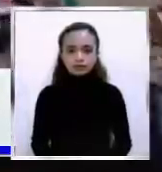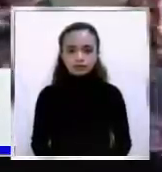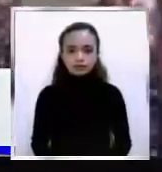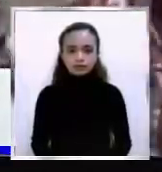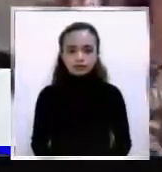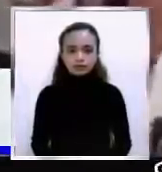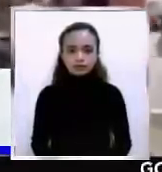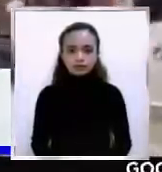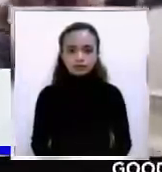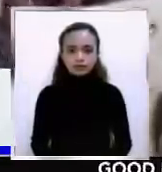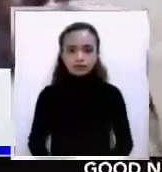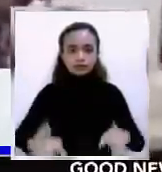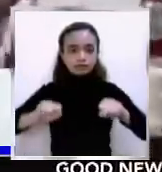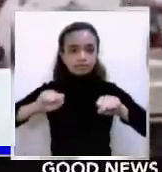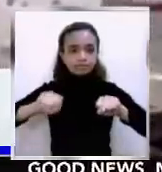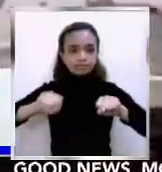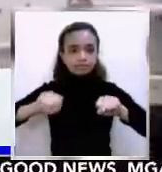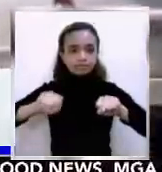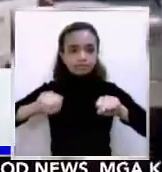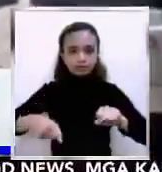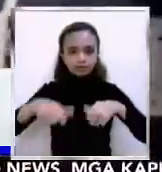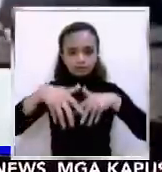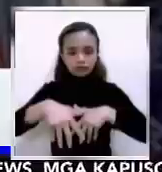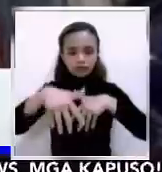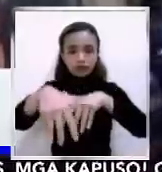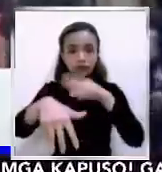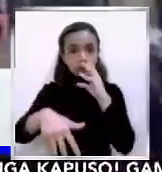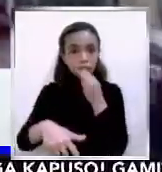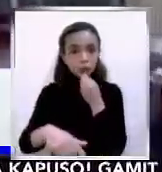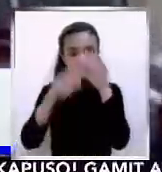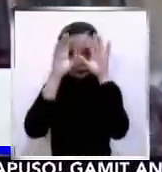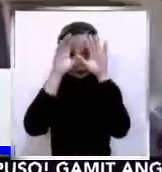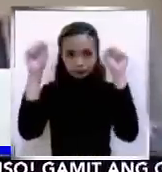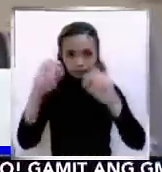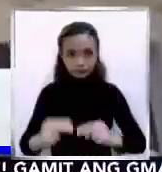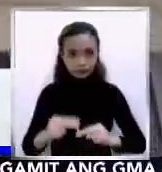Nag-motorcade sa Iligan City si presidential candidate Isko Moreno.